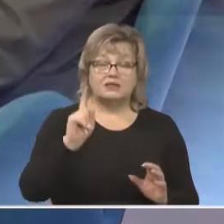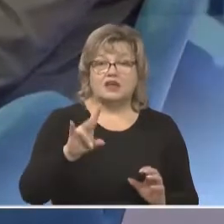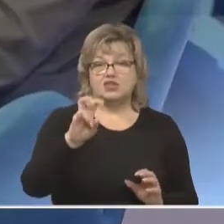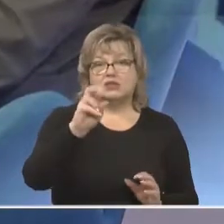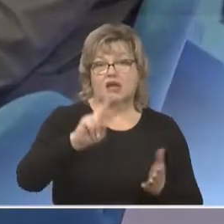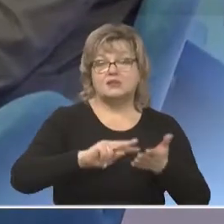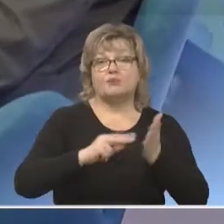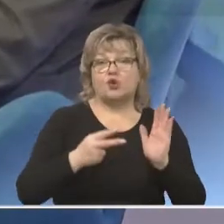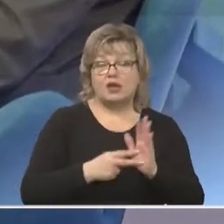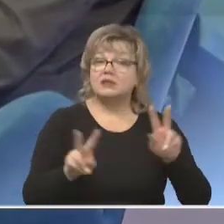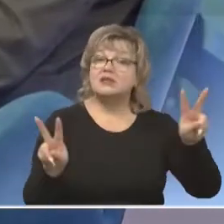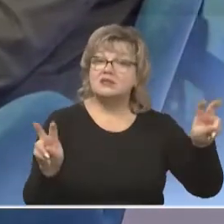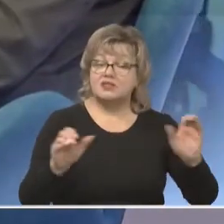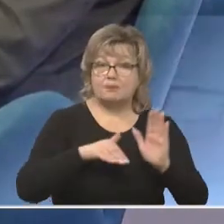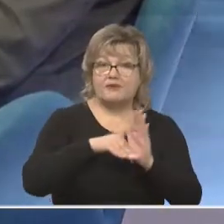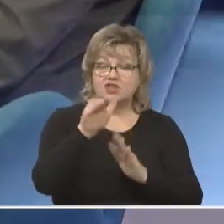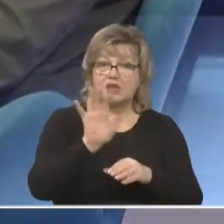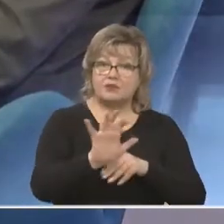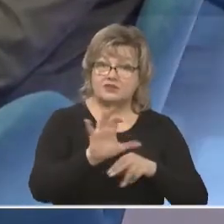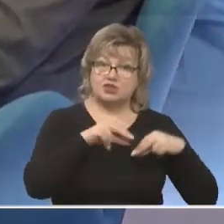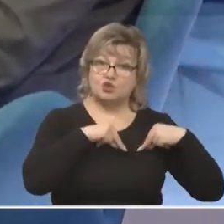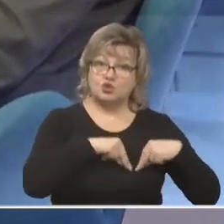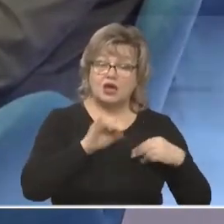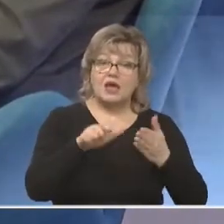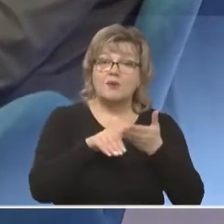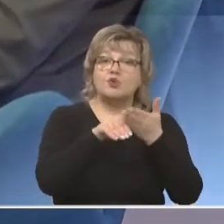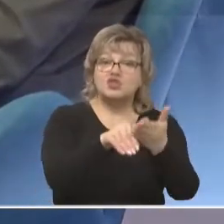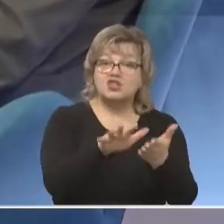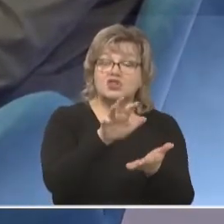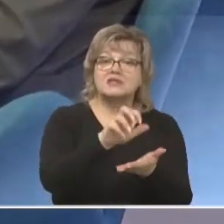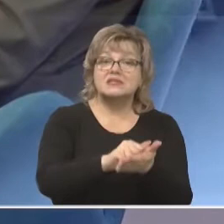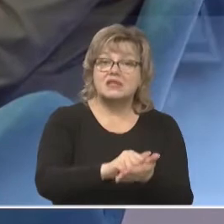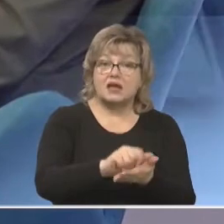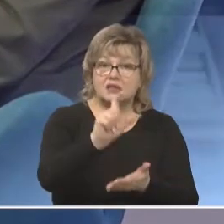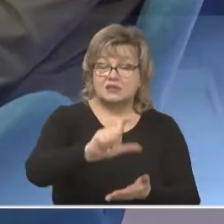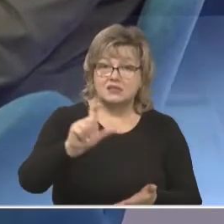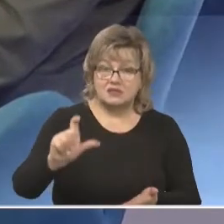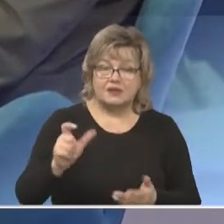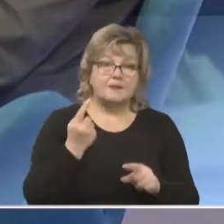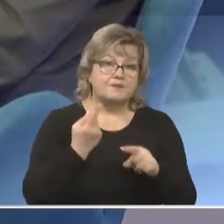проект называется «Повышение производительности труда и поддержка занятости». Потому что